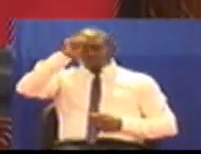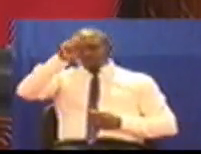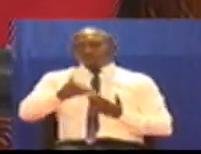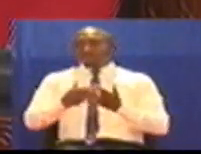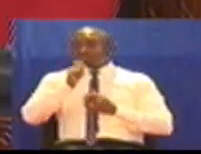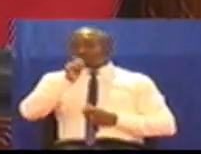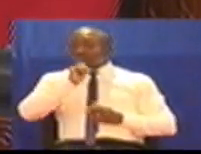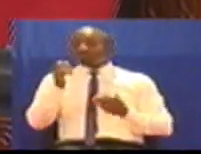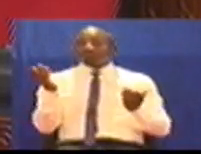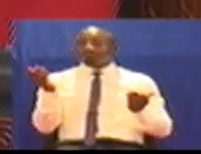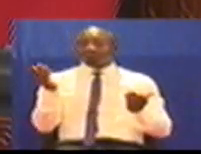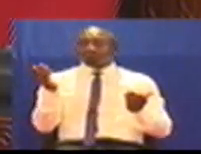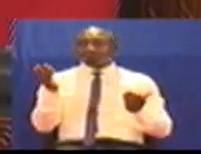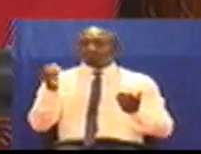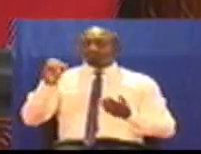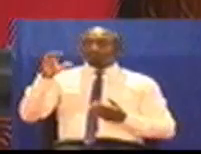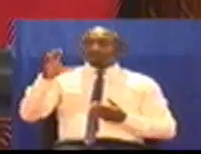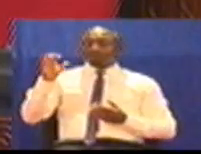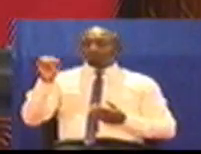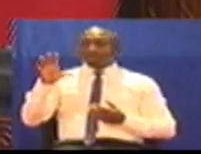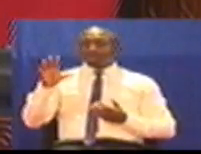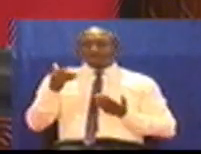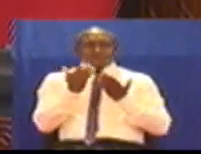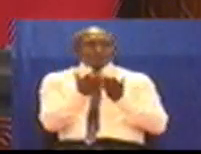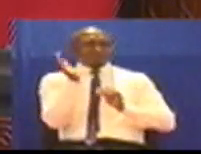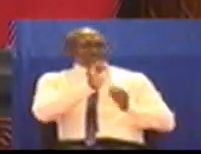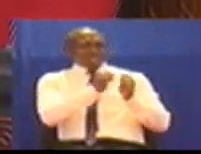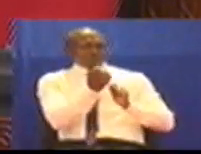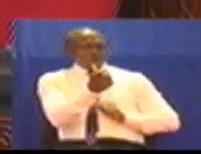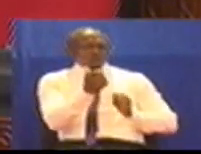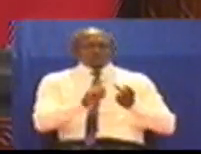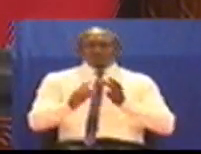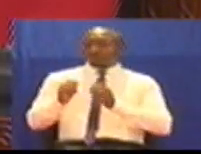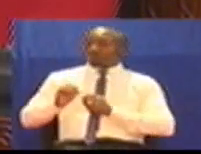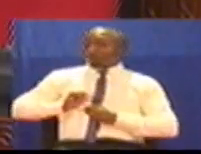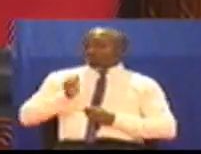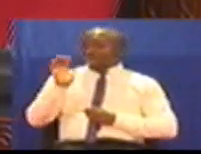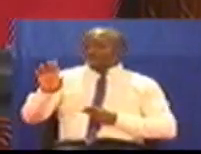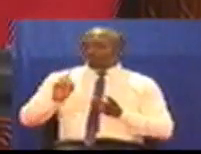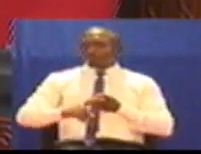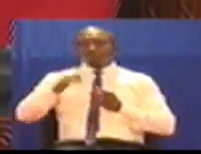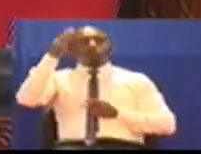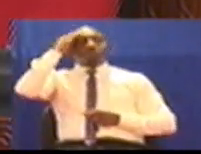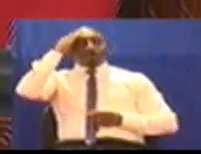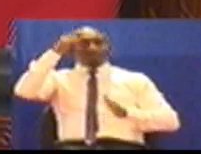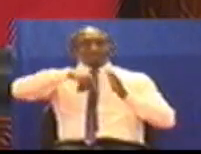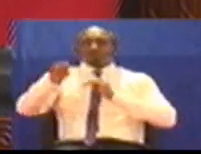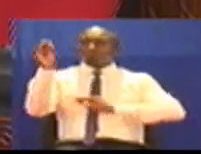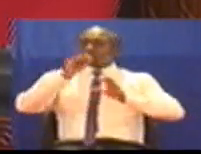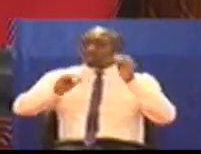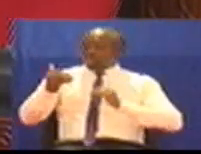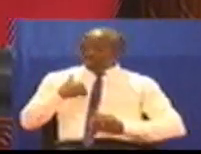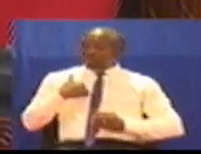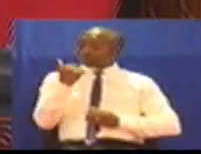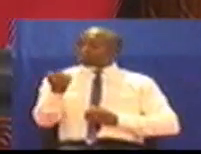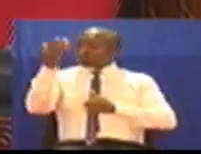Spika umewasha tano, naomba nimalizie swala dogo tu Mheshimiwa Naibu Spika kwa ridhaa yako. Na unafahamu kwamba katika uchangiaji huu mimi ni mtoto